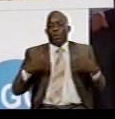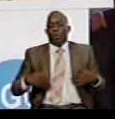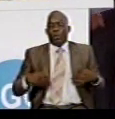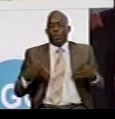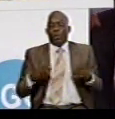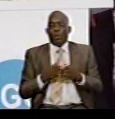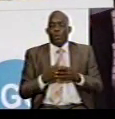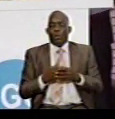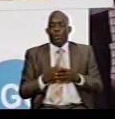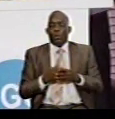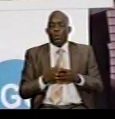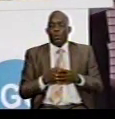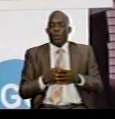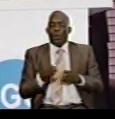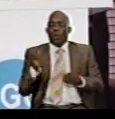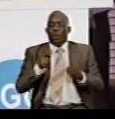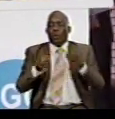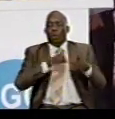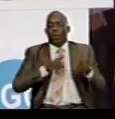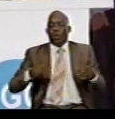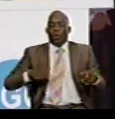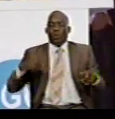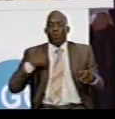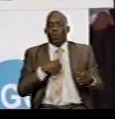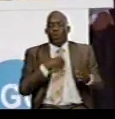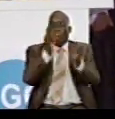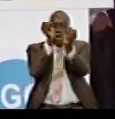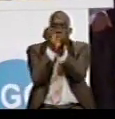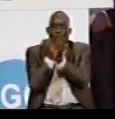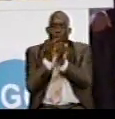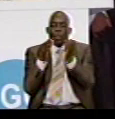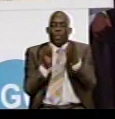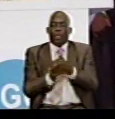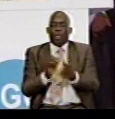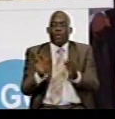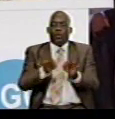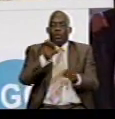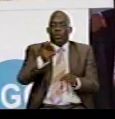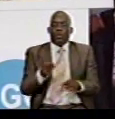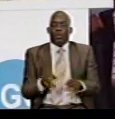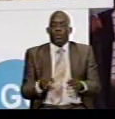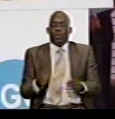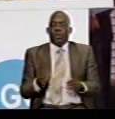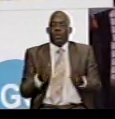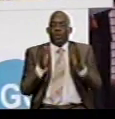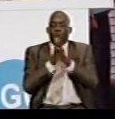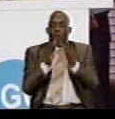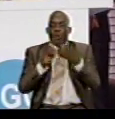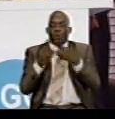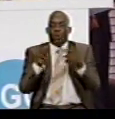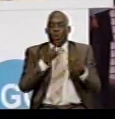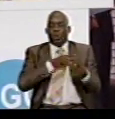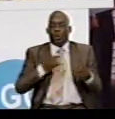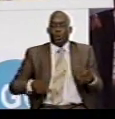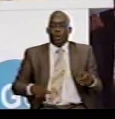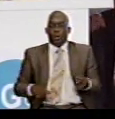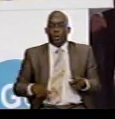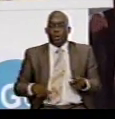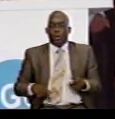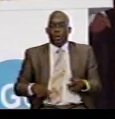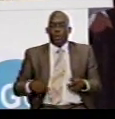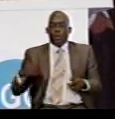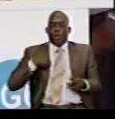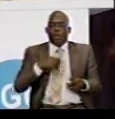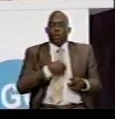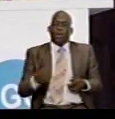Oh God, bind that spirit. Oh Dieu, nous lions cet esprit. In the name of Jesus. Au nom de Jésus. Open your mouth and pray unto the Lord. Ouvre ta bouche et parle à Dieu. We want to resist. Nous